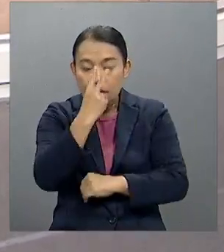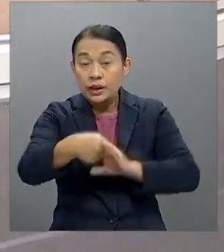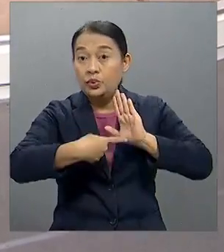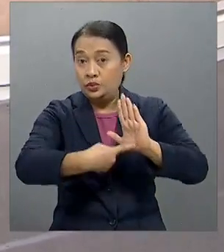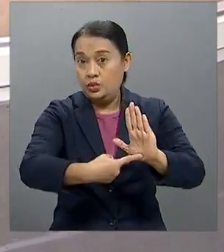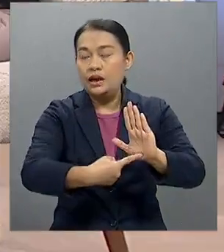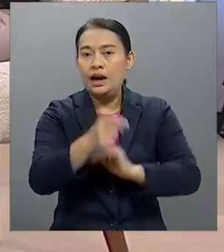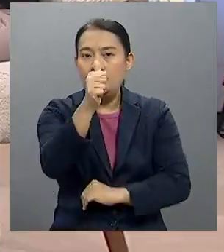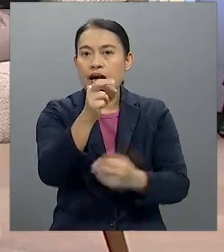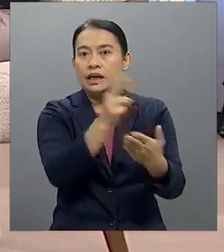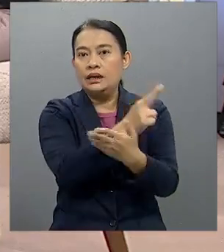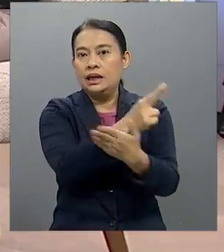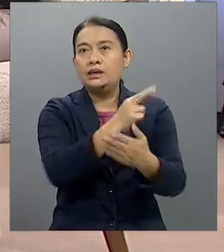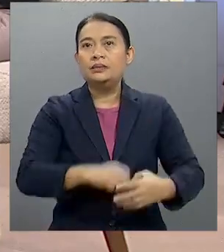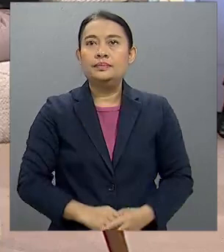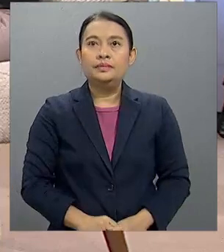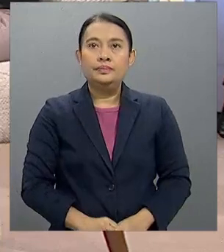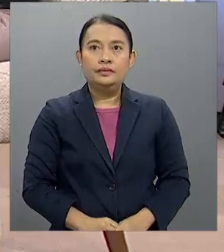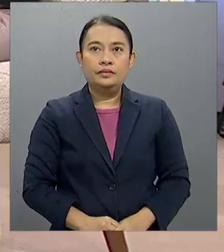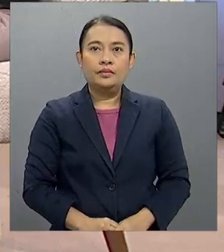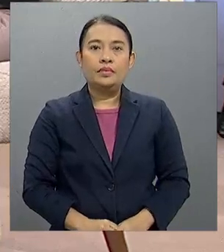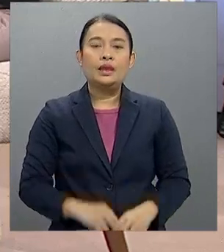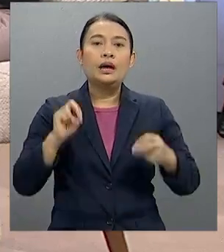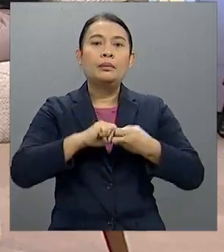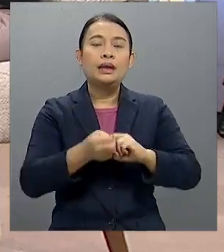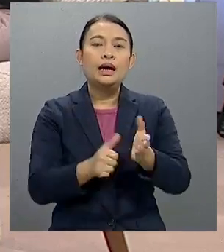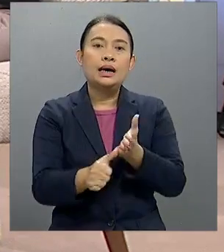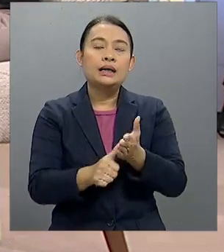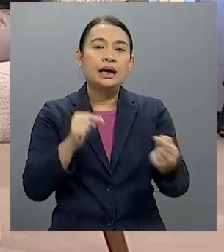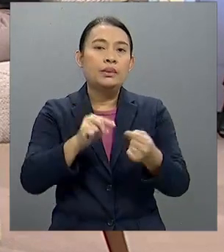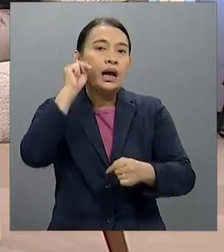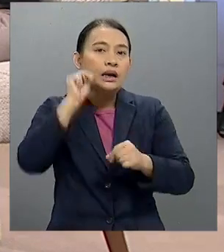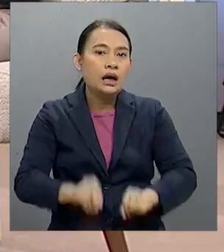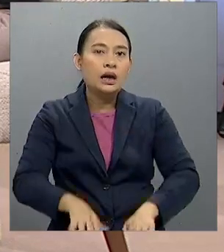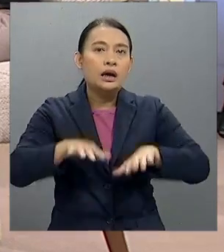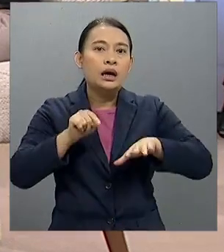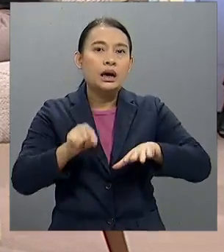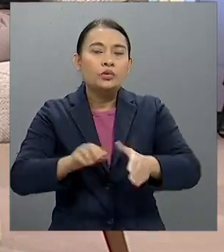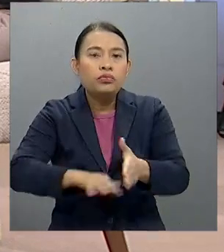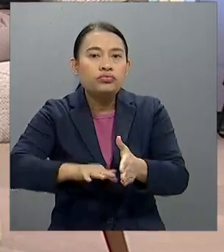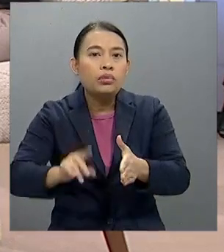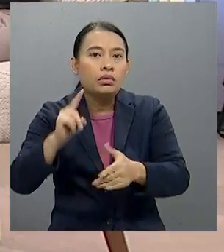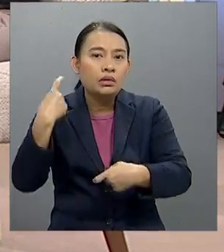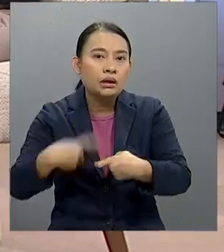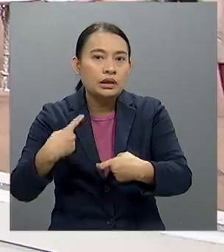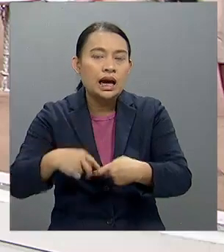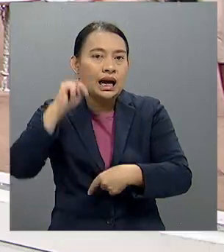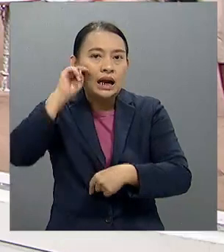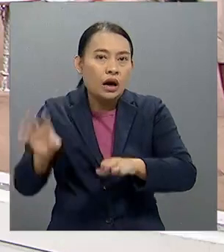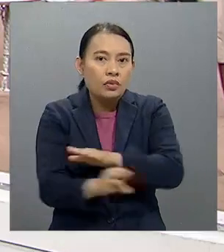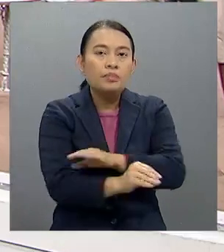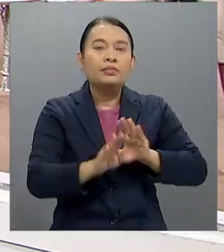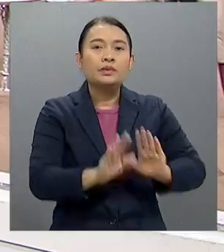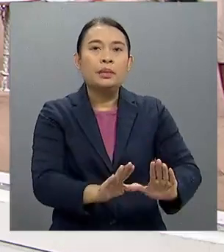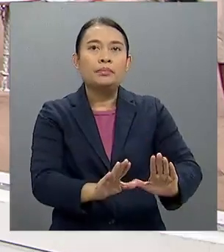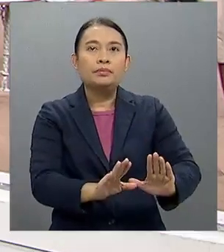ก็ถืออาจจะเป็นวิธีแก้ปัญหาเวลาน้ำท่วมแล้วระบายไม่ทันอย่างเงี้ยก็เก็บมันซะแล้วก็เอาไว้ใช้ตอนที่น้ำแล้งหรือไม่มีน้ำให้ใช้ดีกว่านะครับพี่ยุ้ย